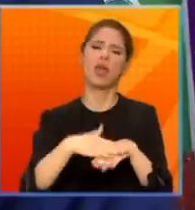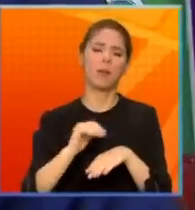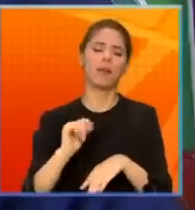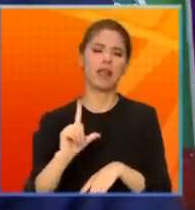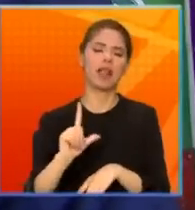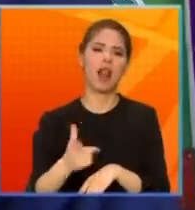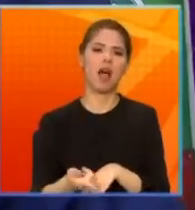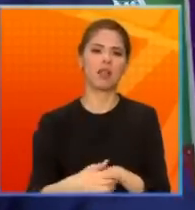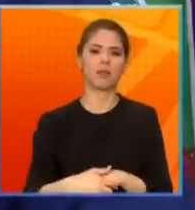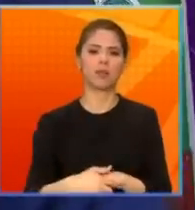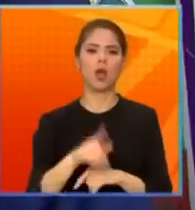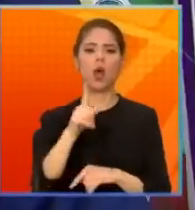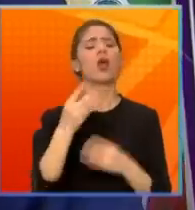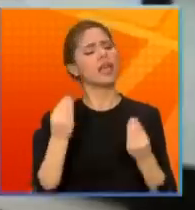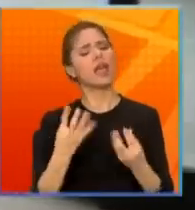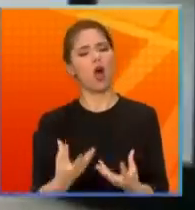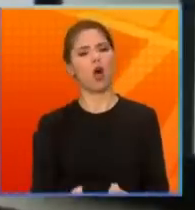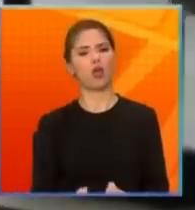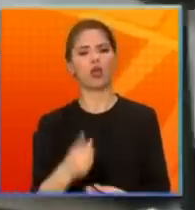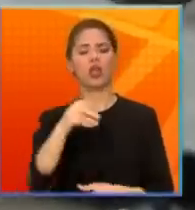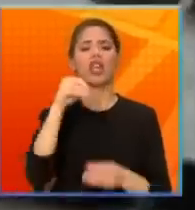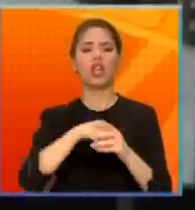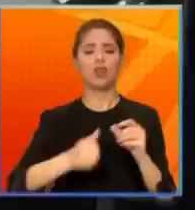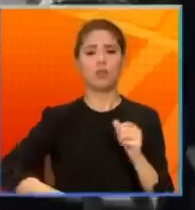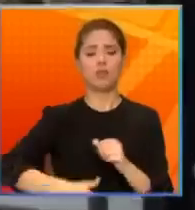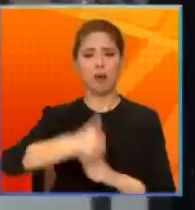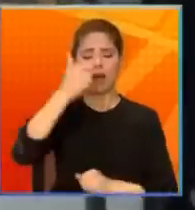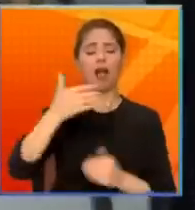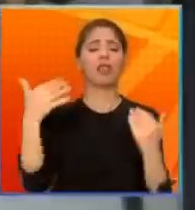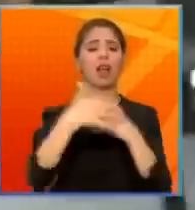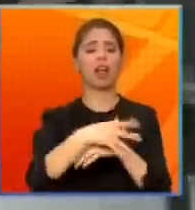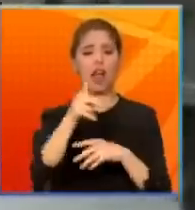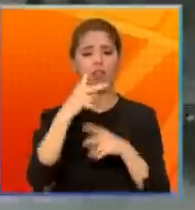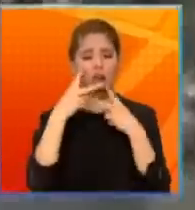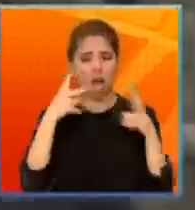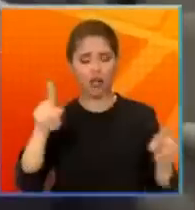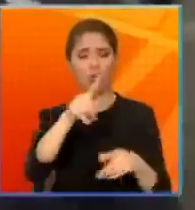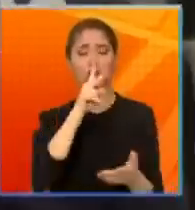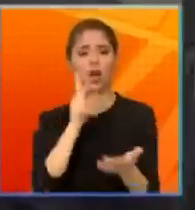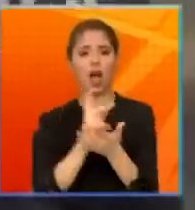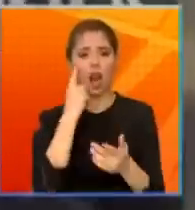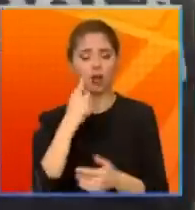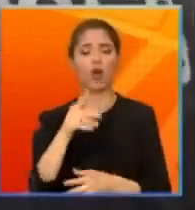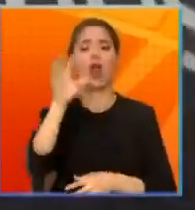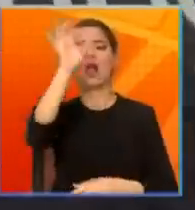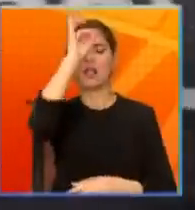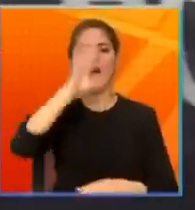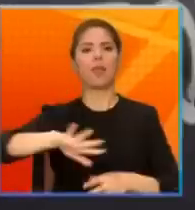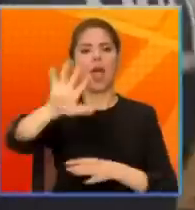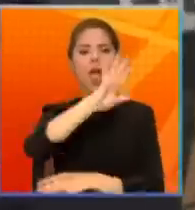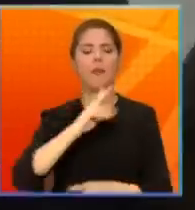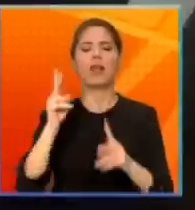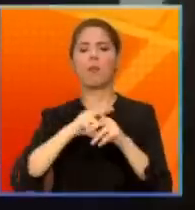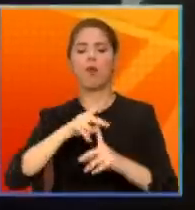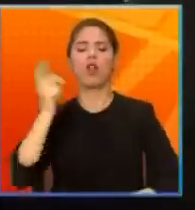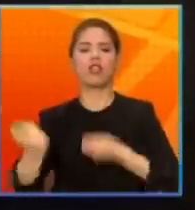hareketti. Bence iyi oldu yani. İçişleri Bakanlığı gece saatlerinde yayımladı genelgeyi. Polis ve zabıta vakit kaybetmeden